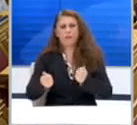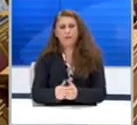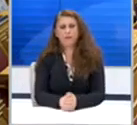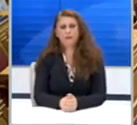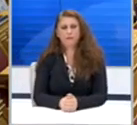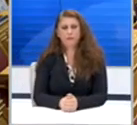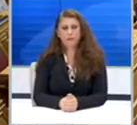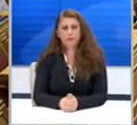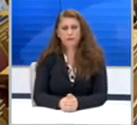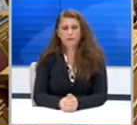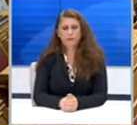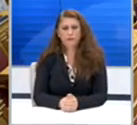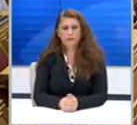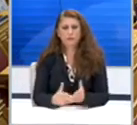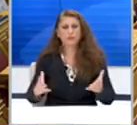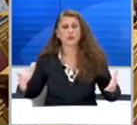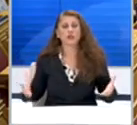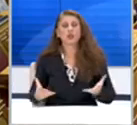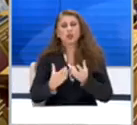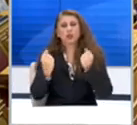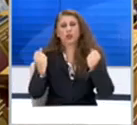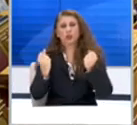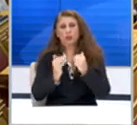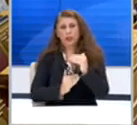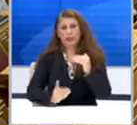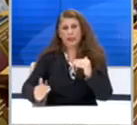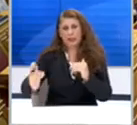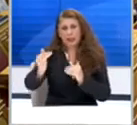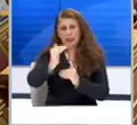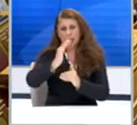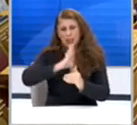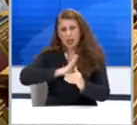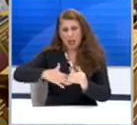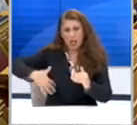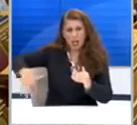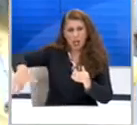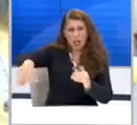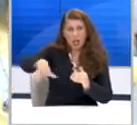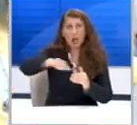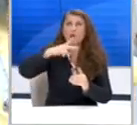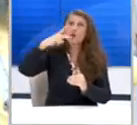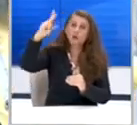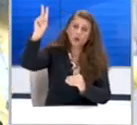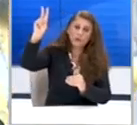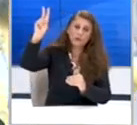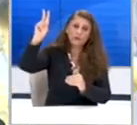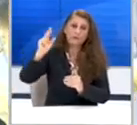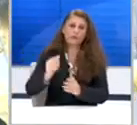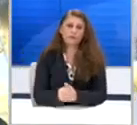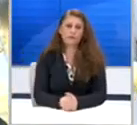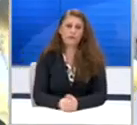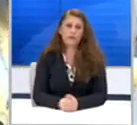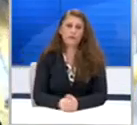πολίτευμα. Σώσον Κύριε των λαών Σου και